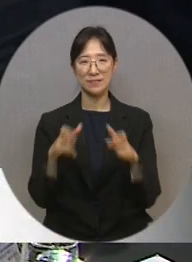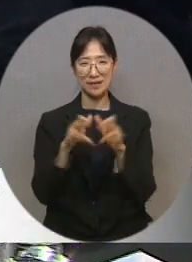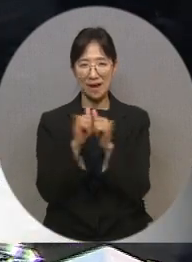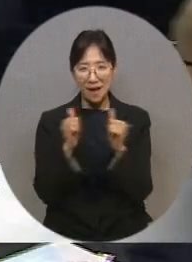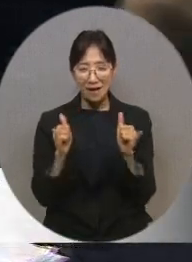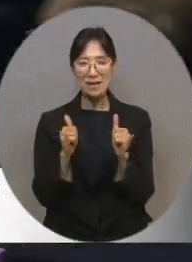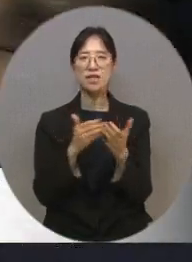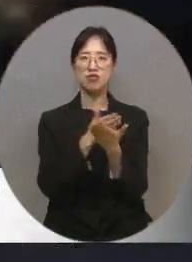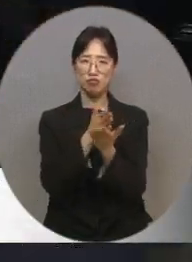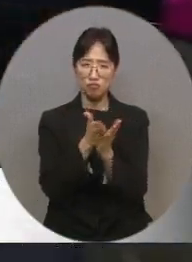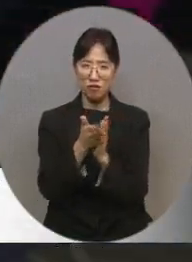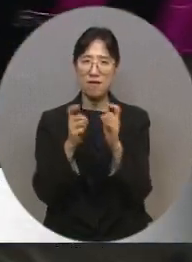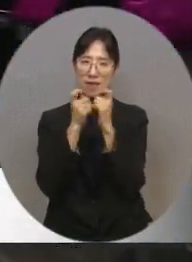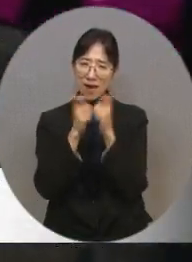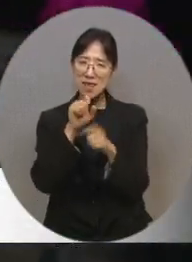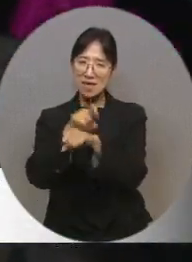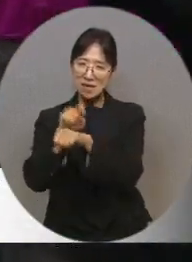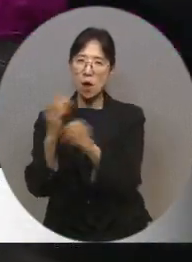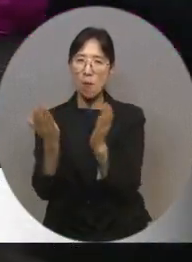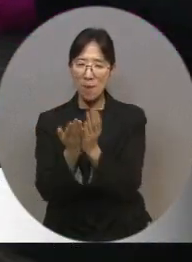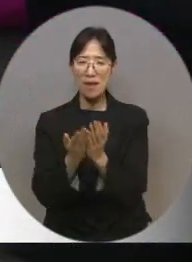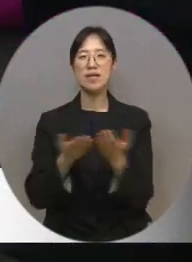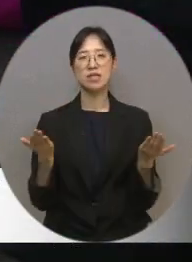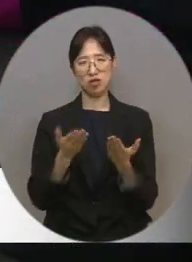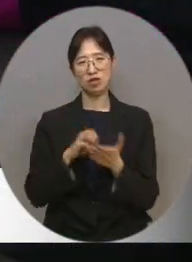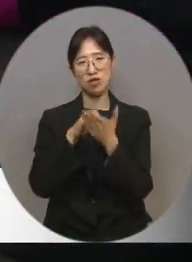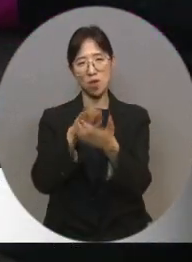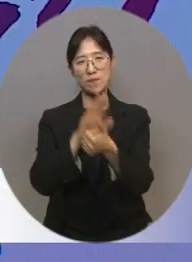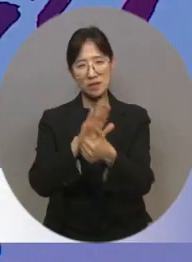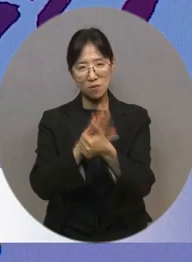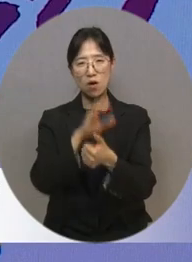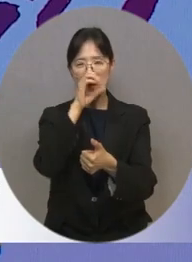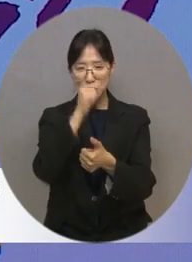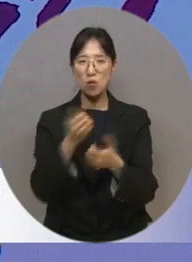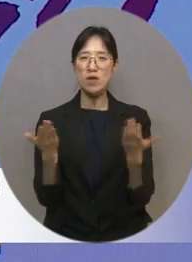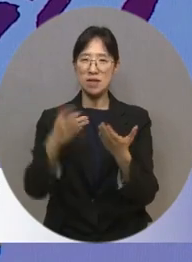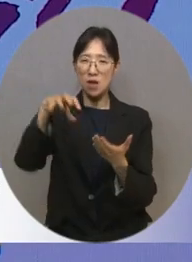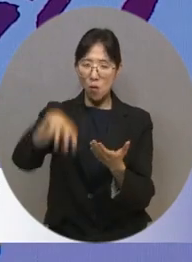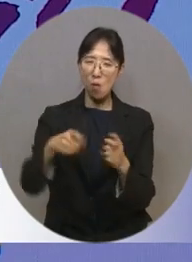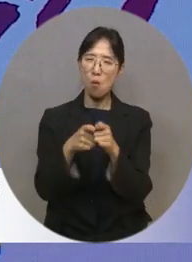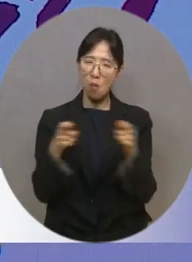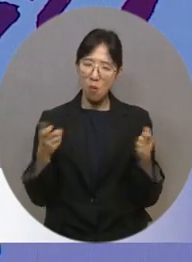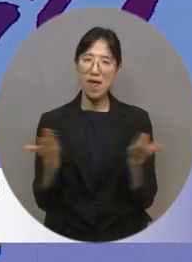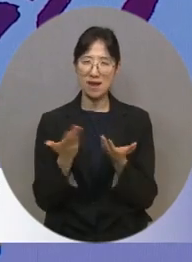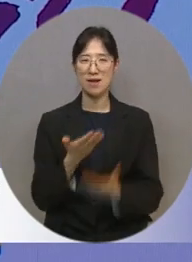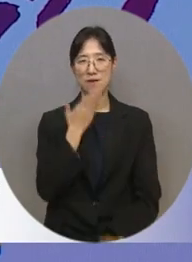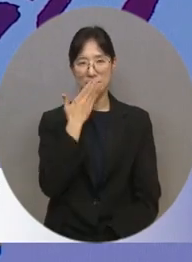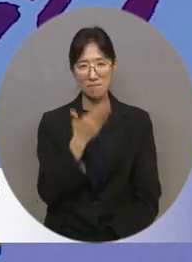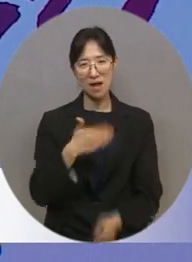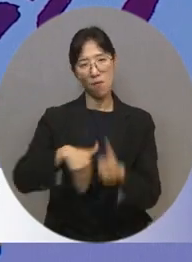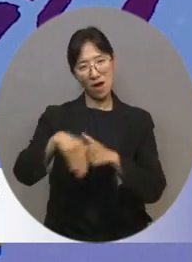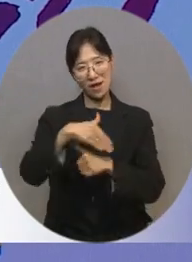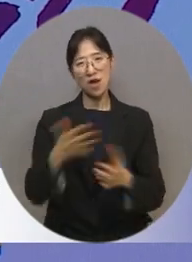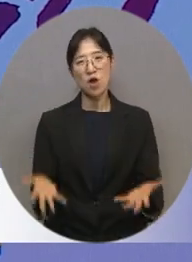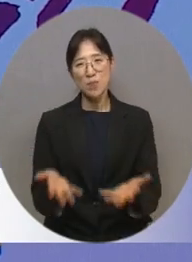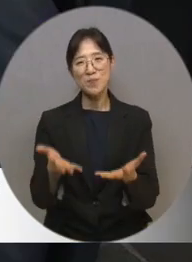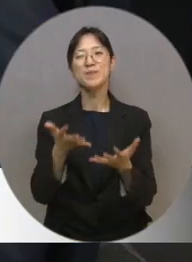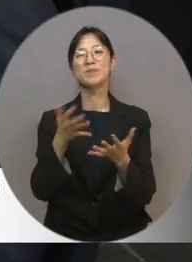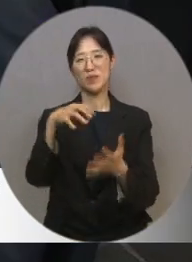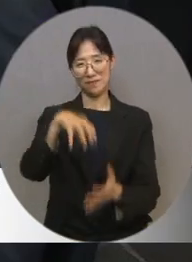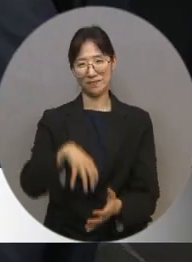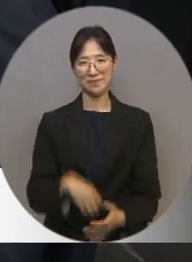장애인들의 장애 유형과 개인 특성에 맞는 취업 지원으로 좋은 일자리에서 오랫동안 일할 수 있는 환경을 북돋는